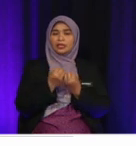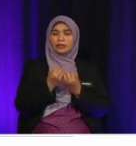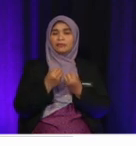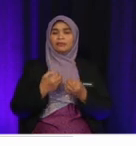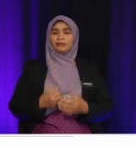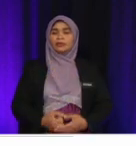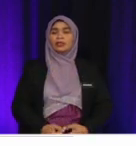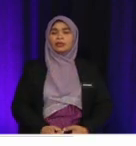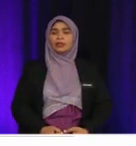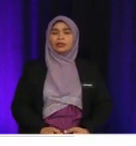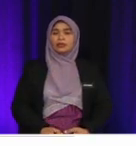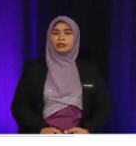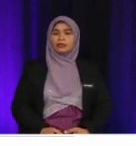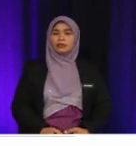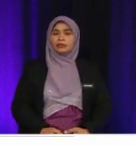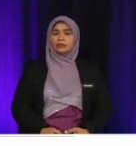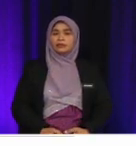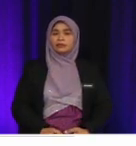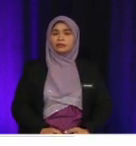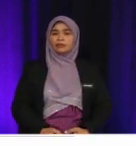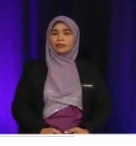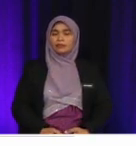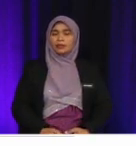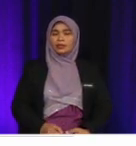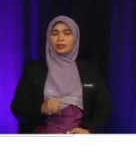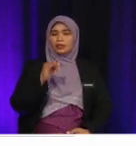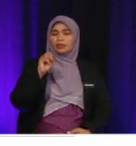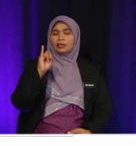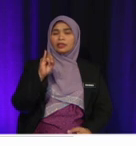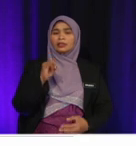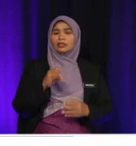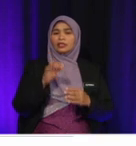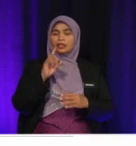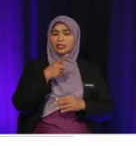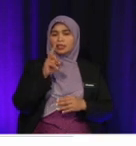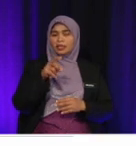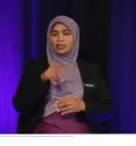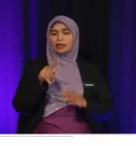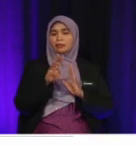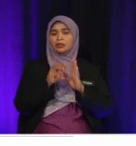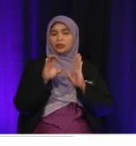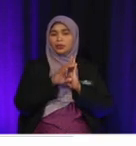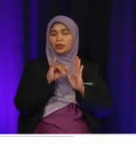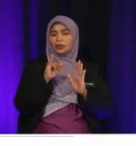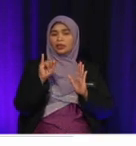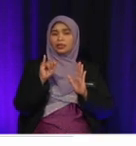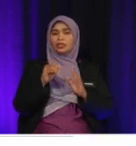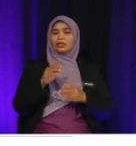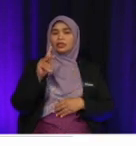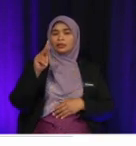ya isinya yang isi yang kita kena ambil isi kita hendaklah mencontohi kepimpinan khulafa